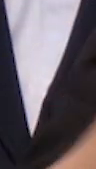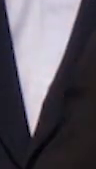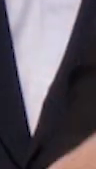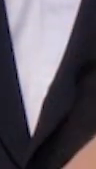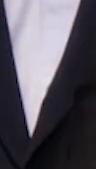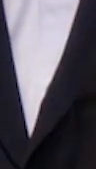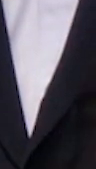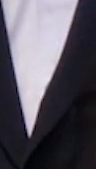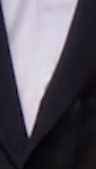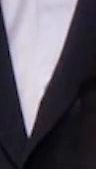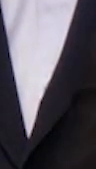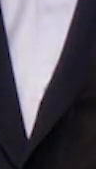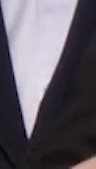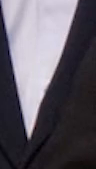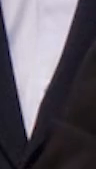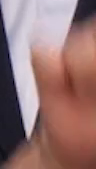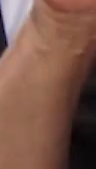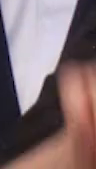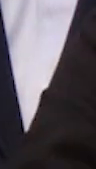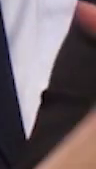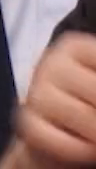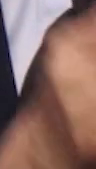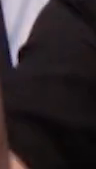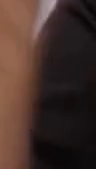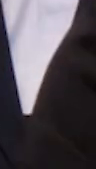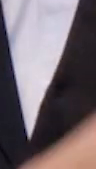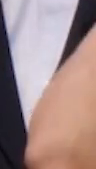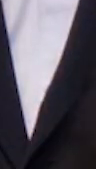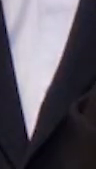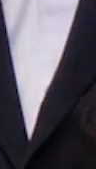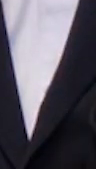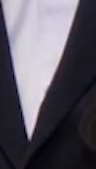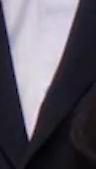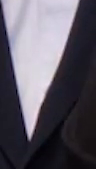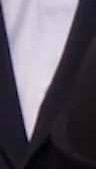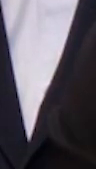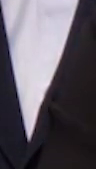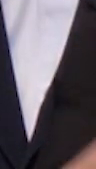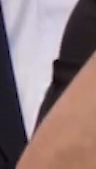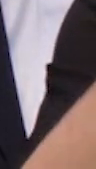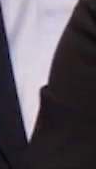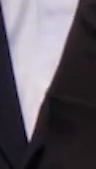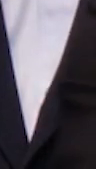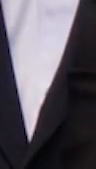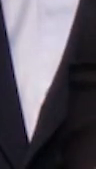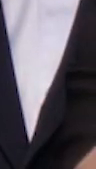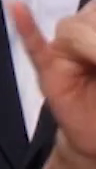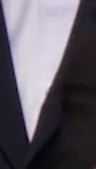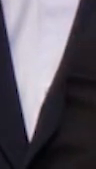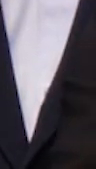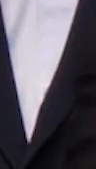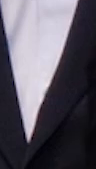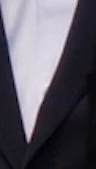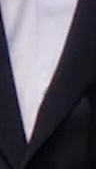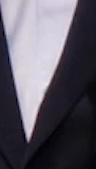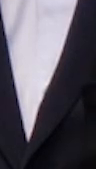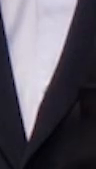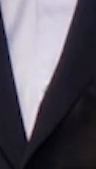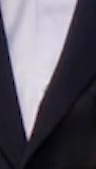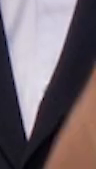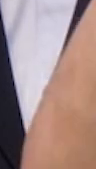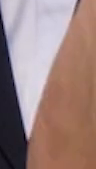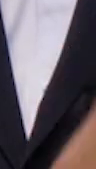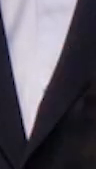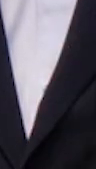서해안, 대한민국 동해안으로 와주십시오. 가뜩이나 힘겨운 우리 어민들, 소상공인들이 희망을 볼 수